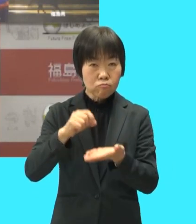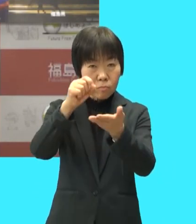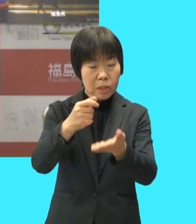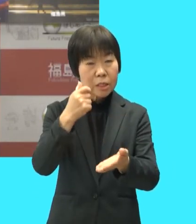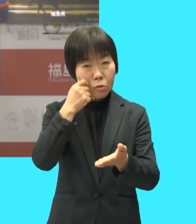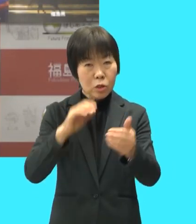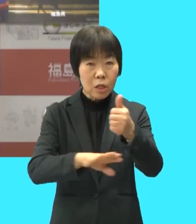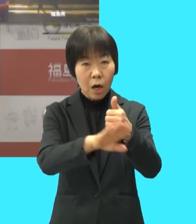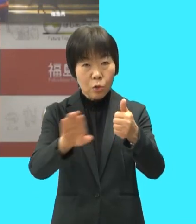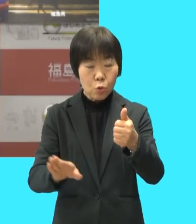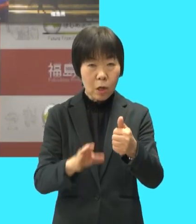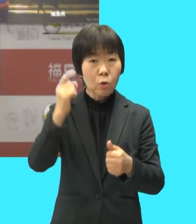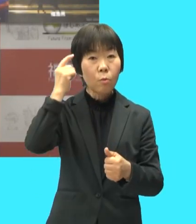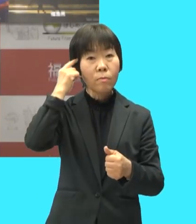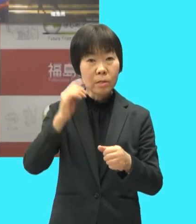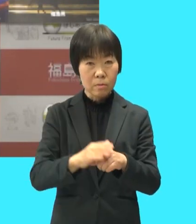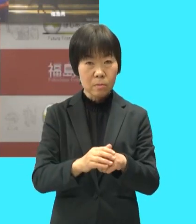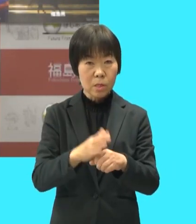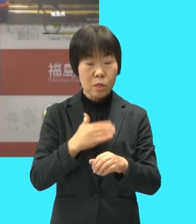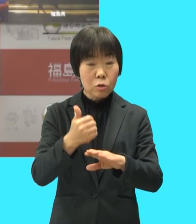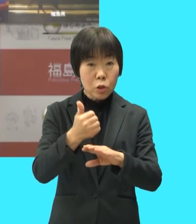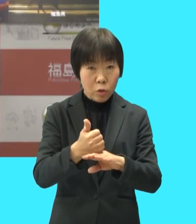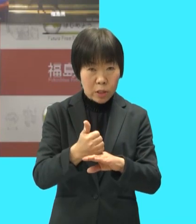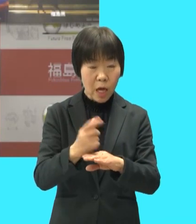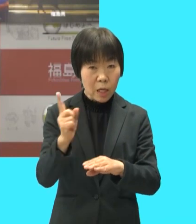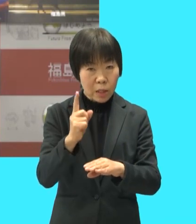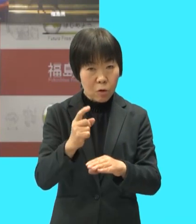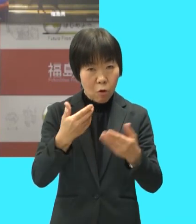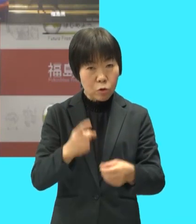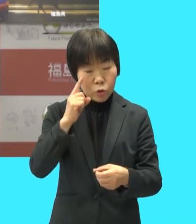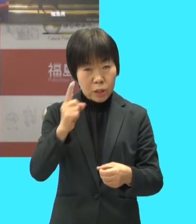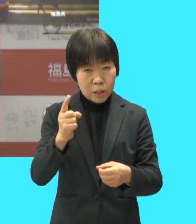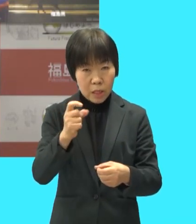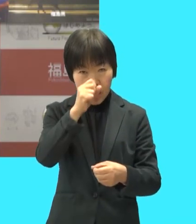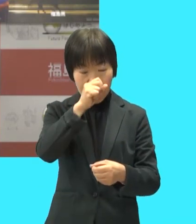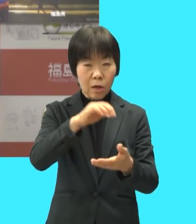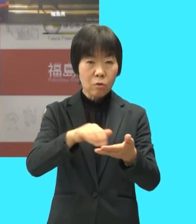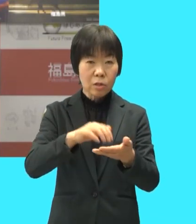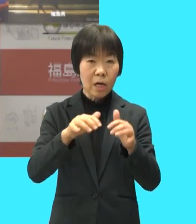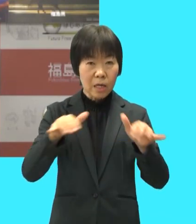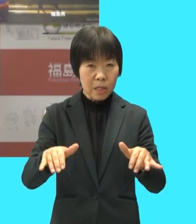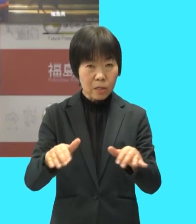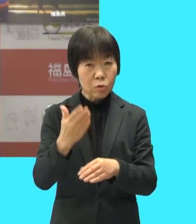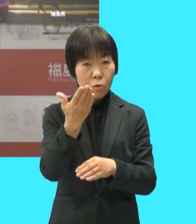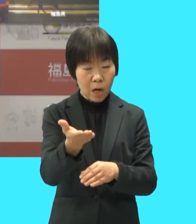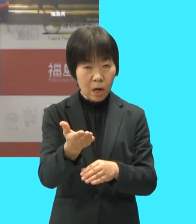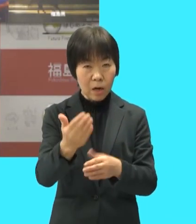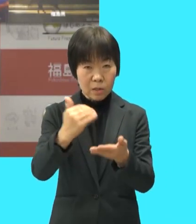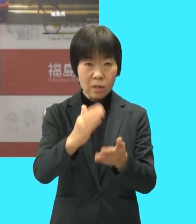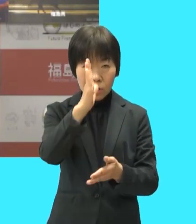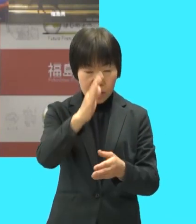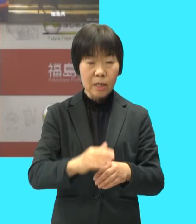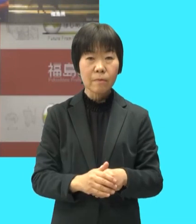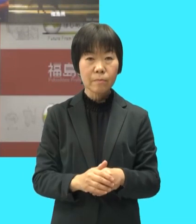いような環境にあるのかなと思うんですけれども、知事としてどういうところを重視して予算編成されていくのか、お考えをお聞かせて